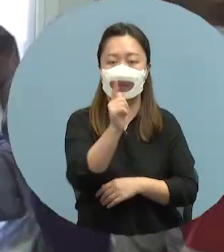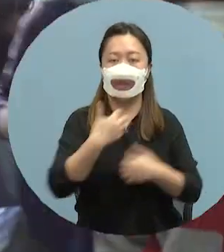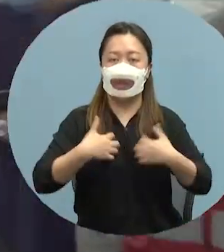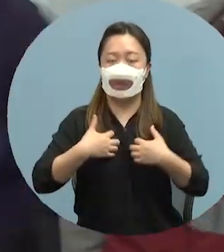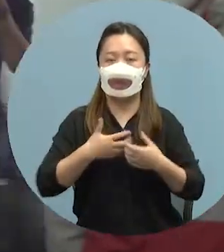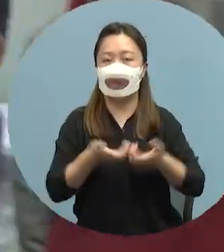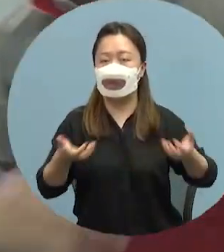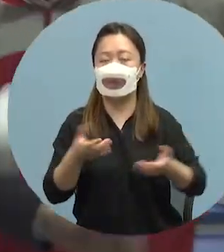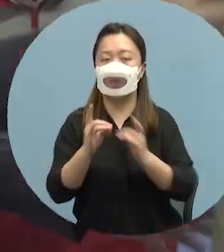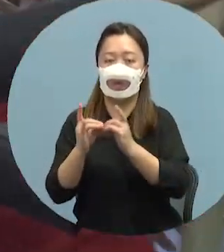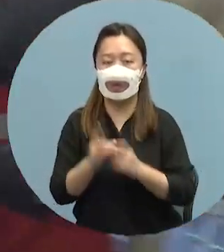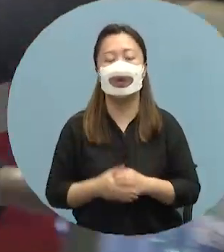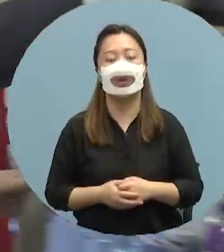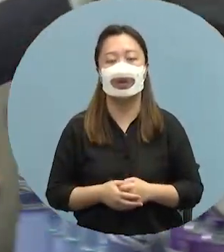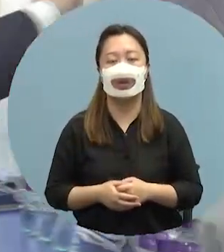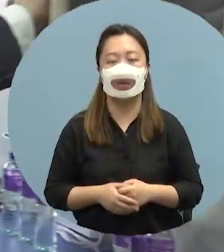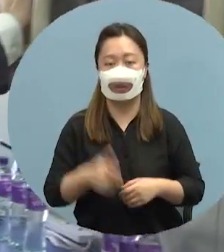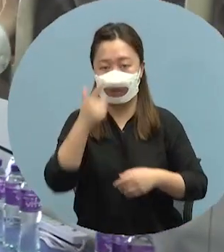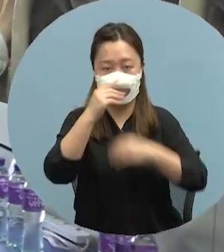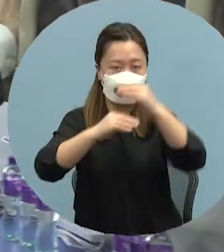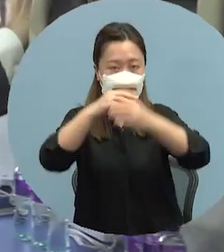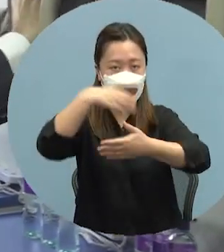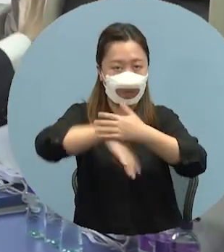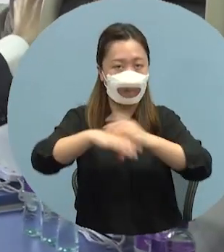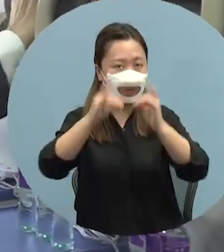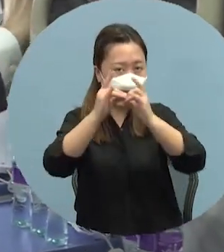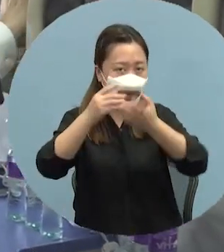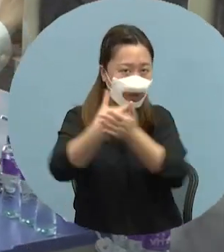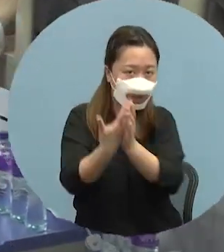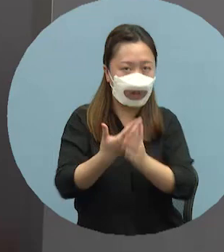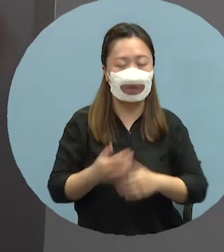位。李家超视察新建单位入面的床铺用品、